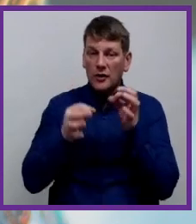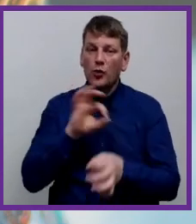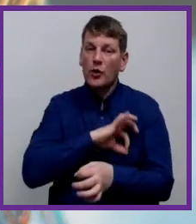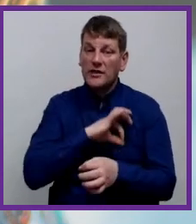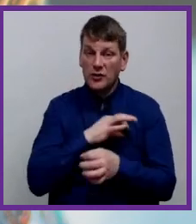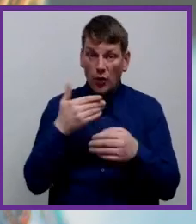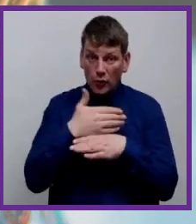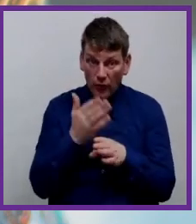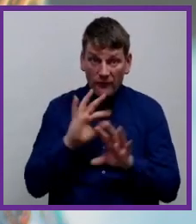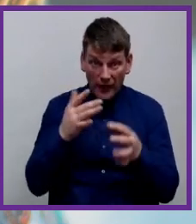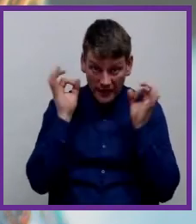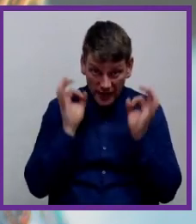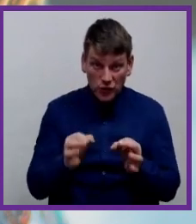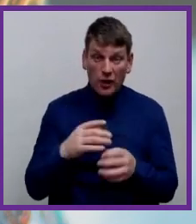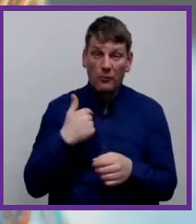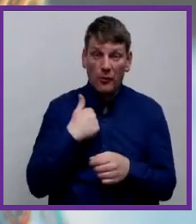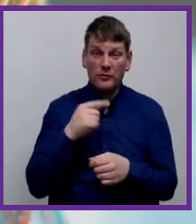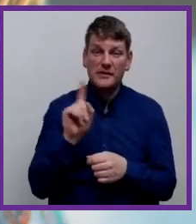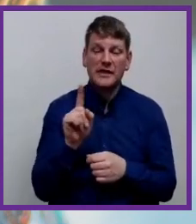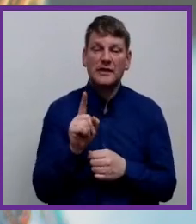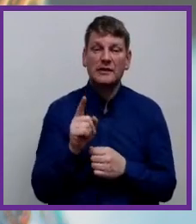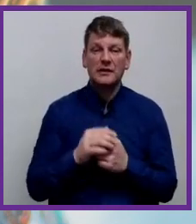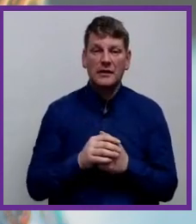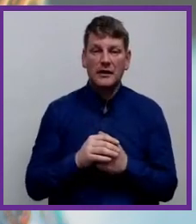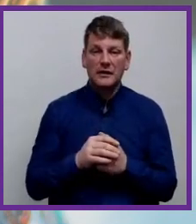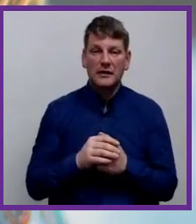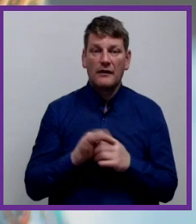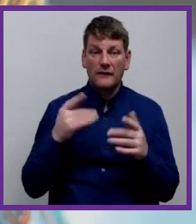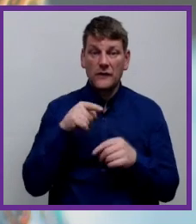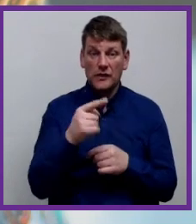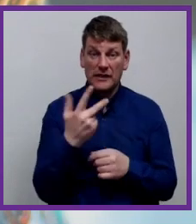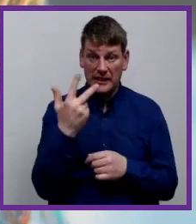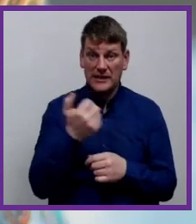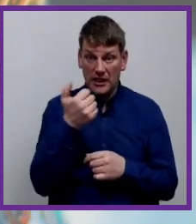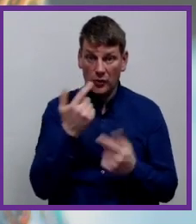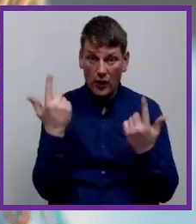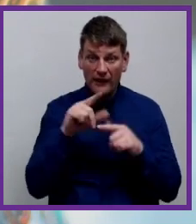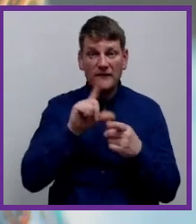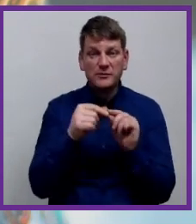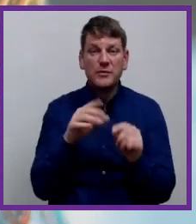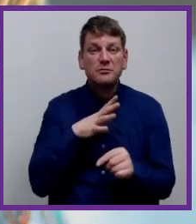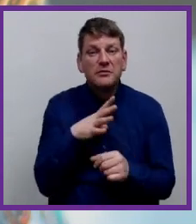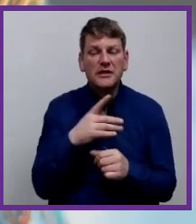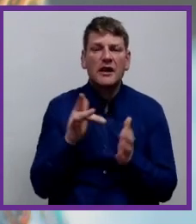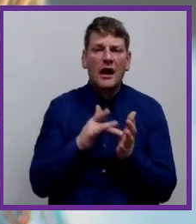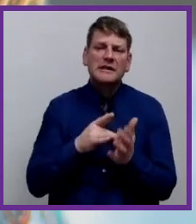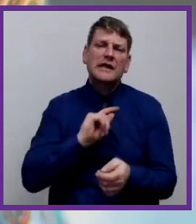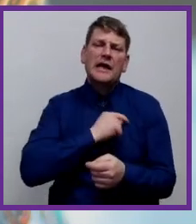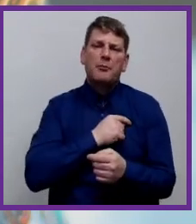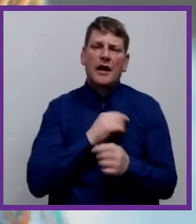nodaļu, vai tiešām mums ir šajā 30 gadu laikā vismaz bijis kāds krimināla